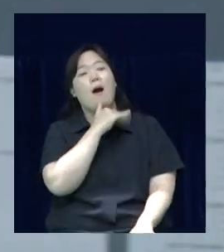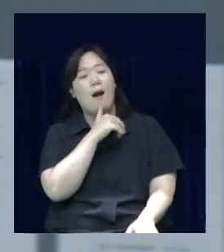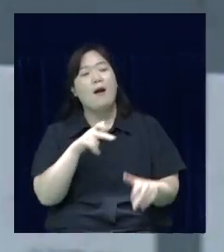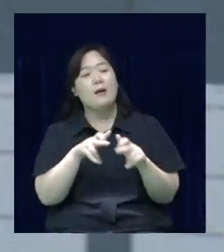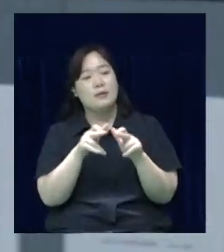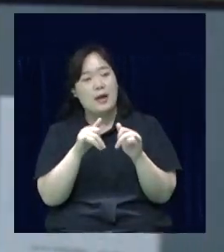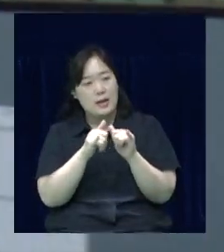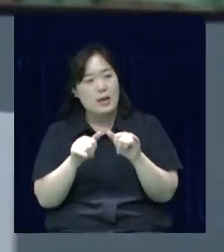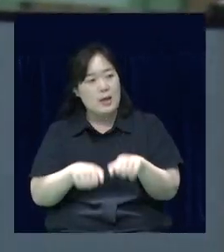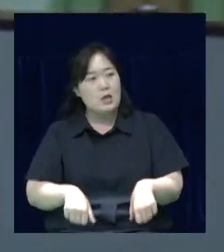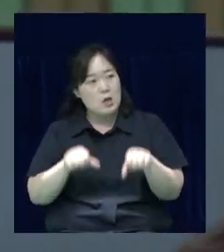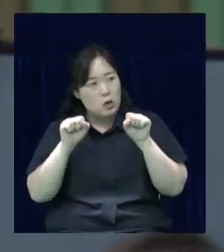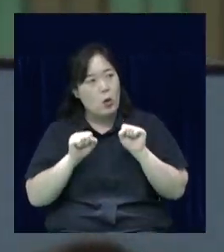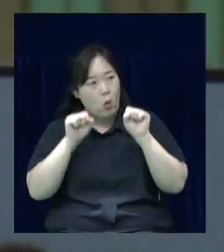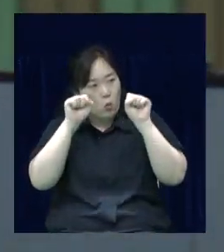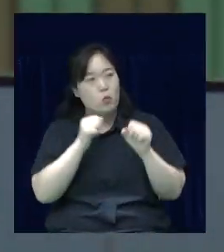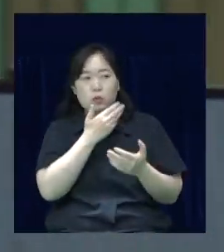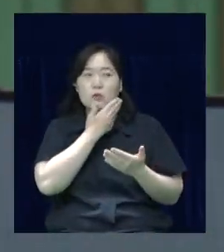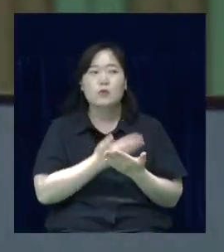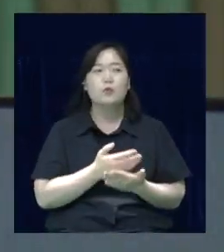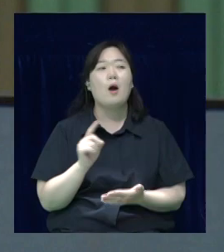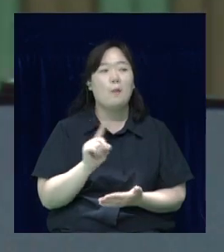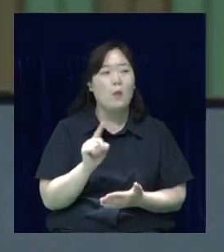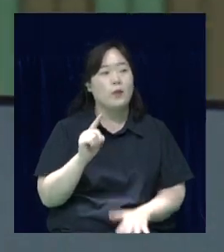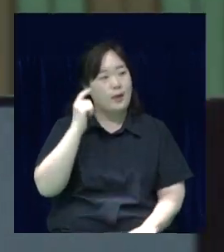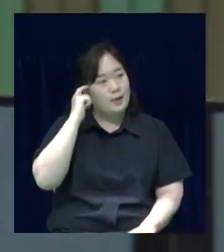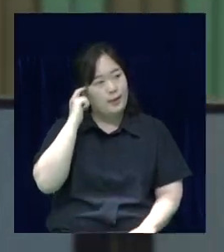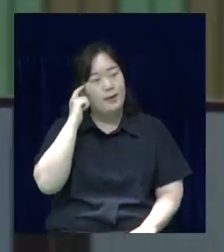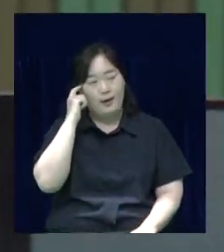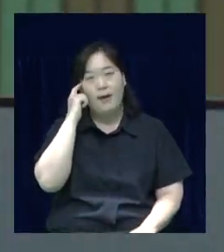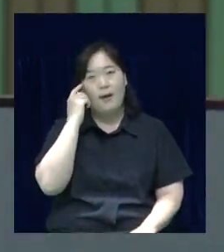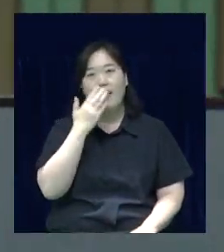또 판정이 이루어지는구나라는 예. 거를 또 아셨으면 좋겠습니다.